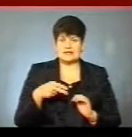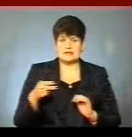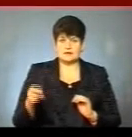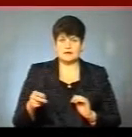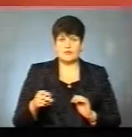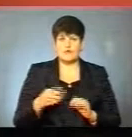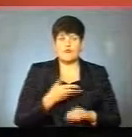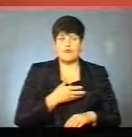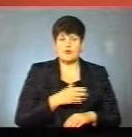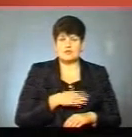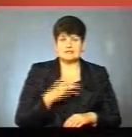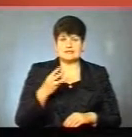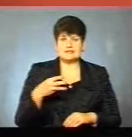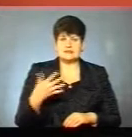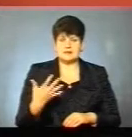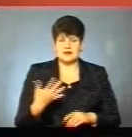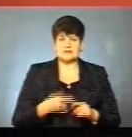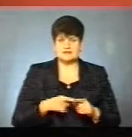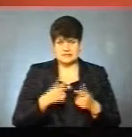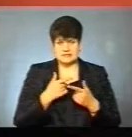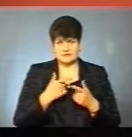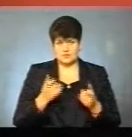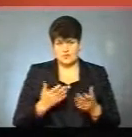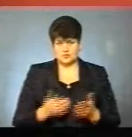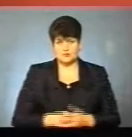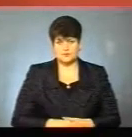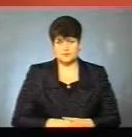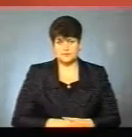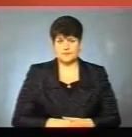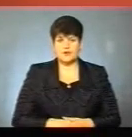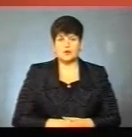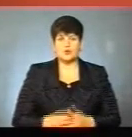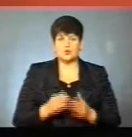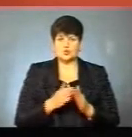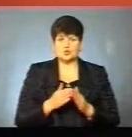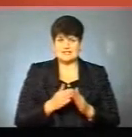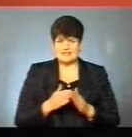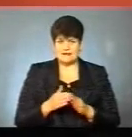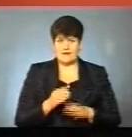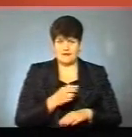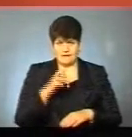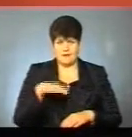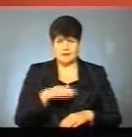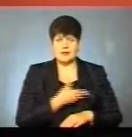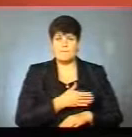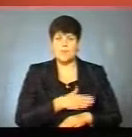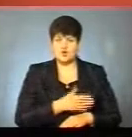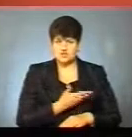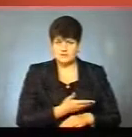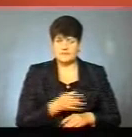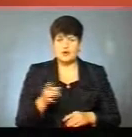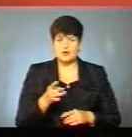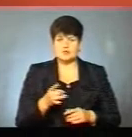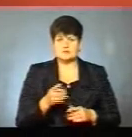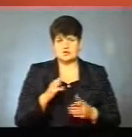– 35. Це за інформацією BBC України. Отже, от сусідня країна Польща. Розмір штрафу приблизно